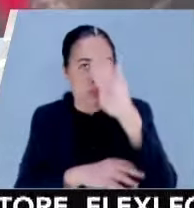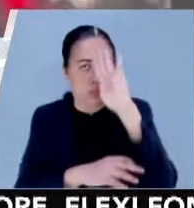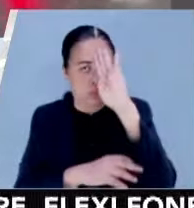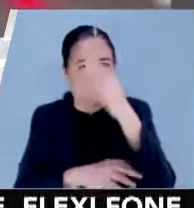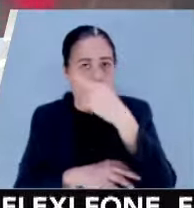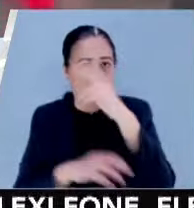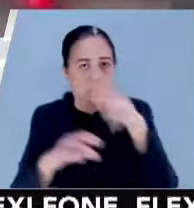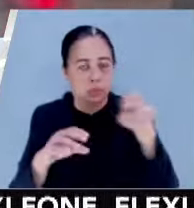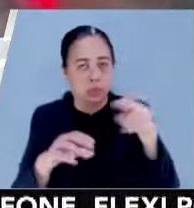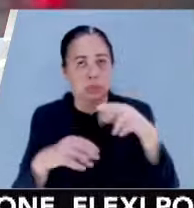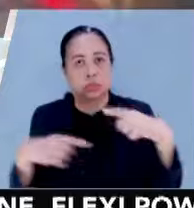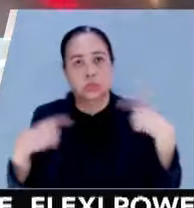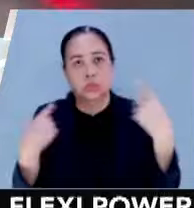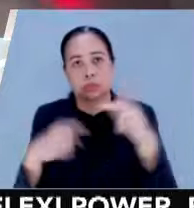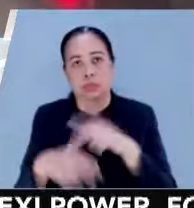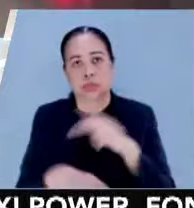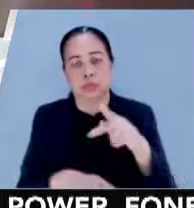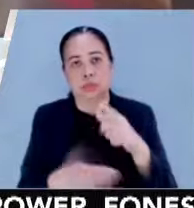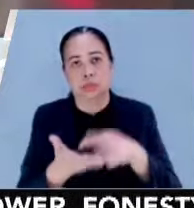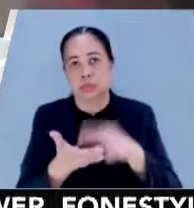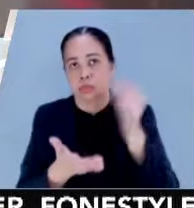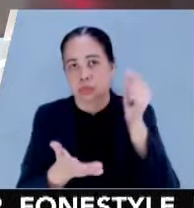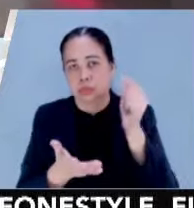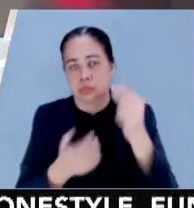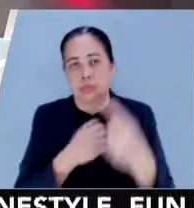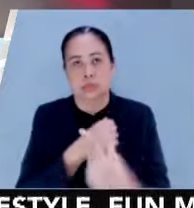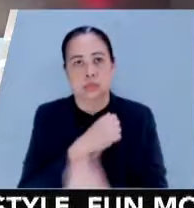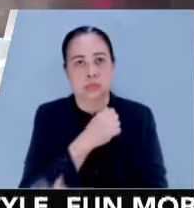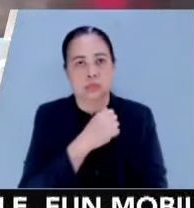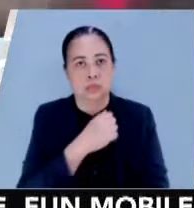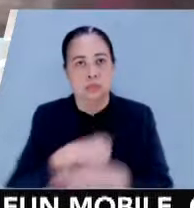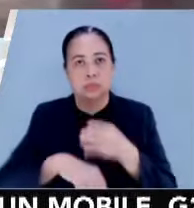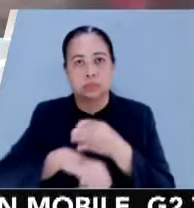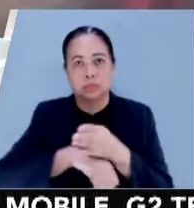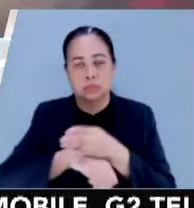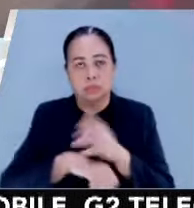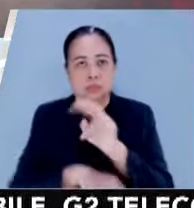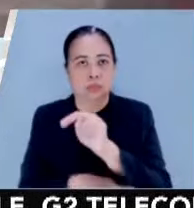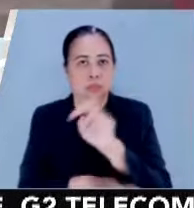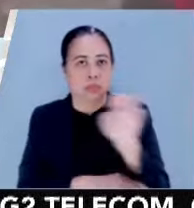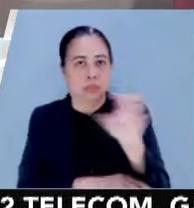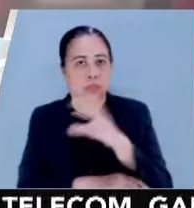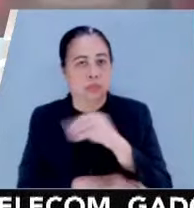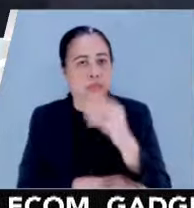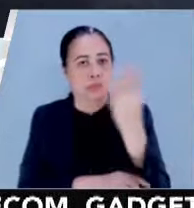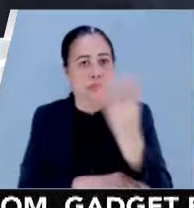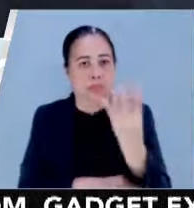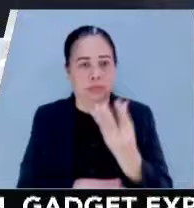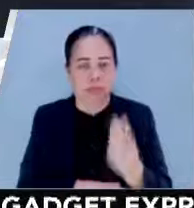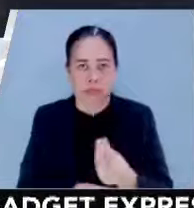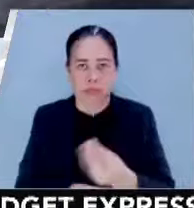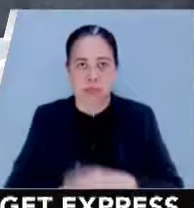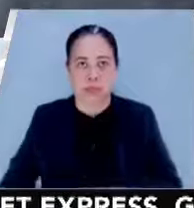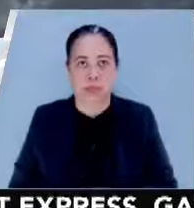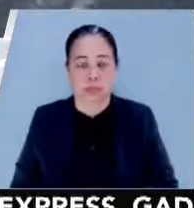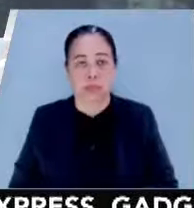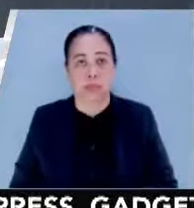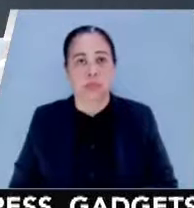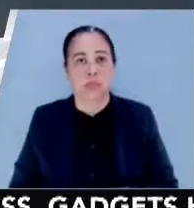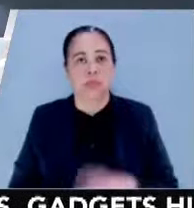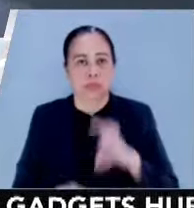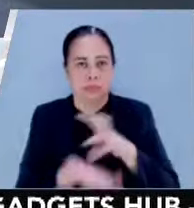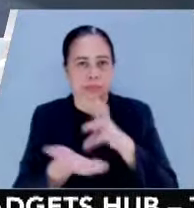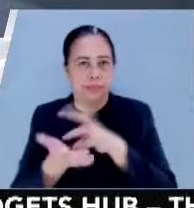Laguna, Pampanga, Tarlac, Zambales, Bataan, Nueva Ecija at Batangas. Ayon sa PAGASA, localized